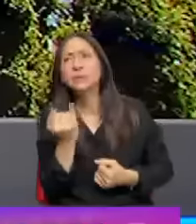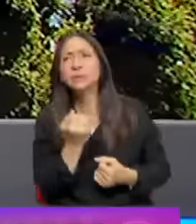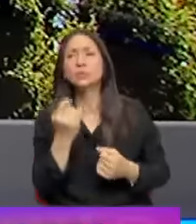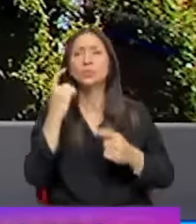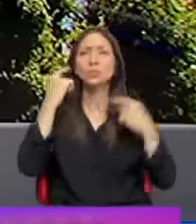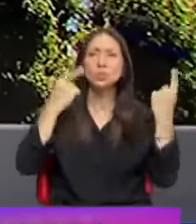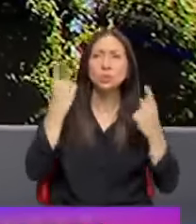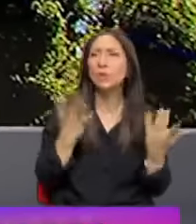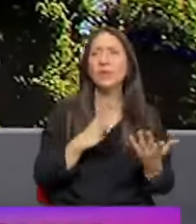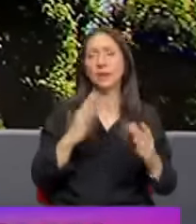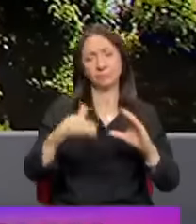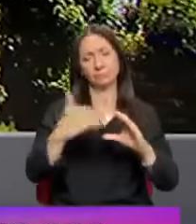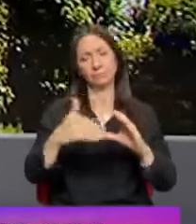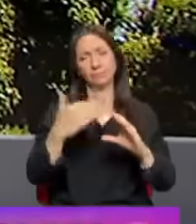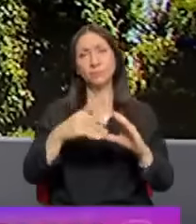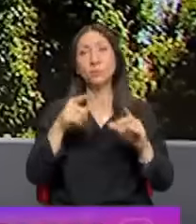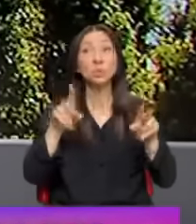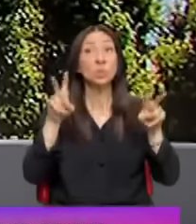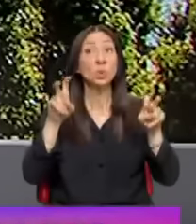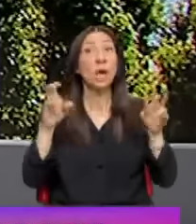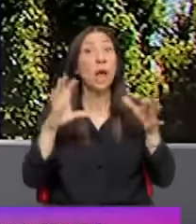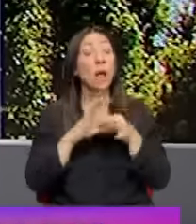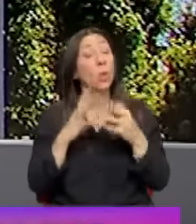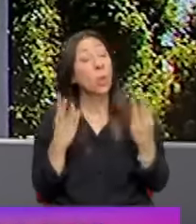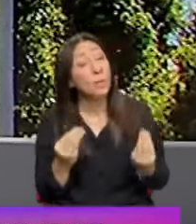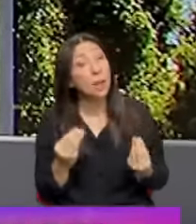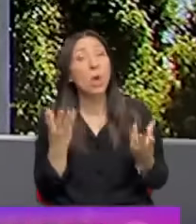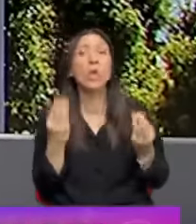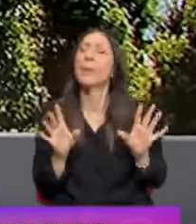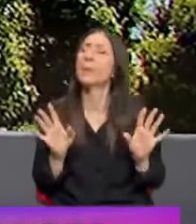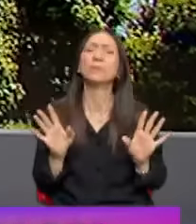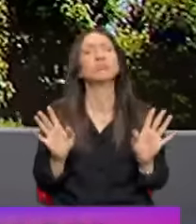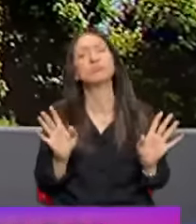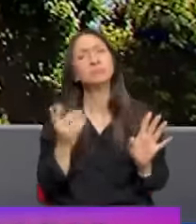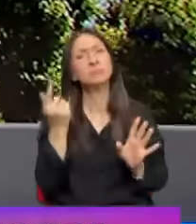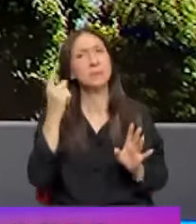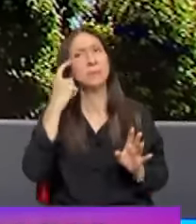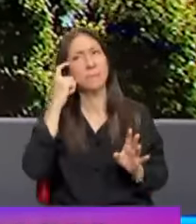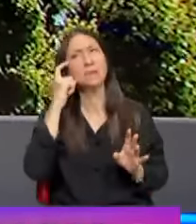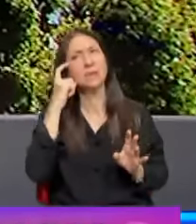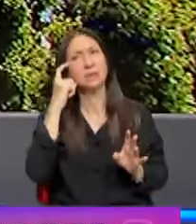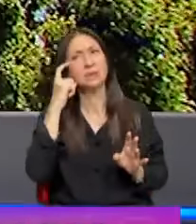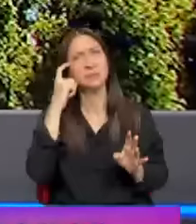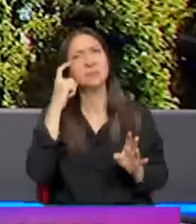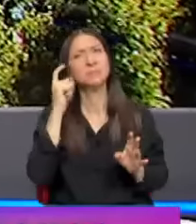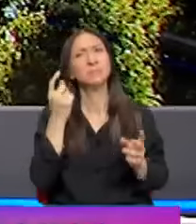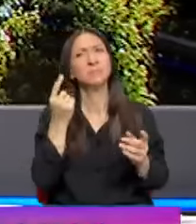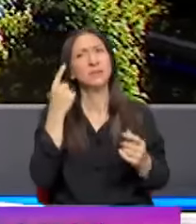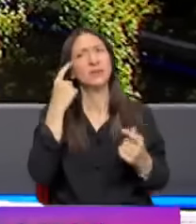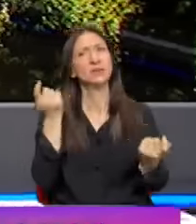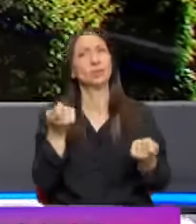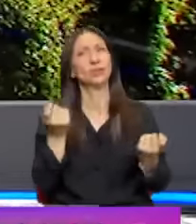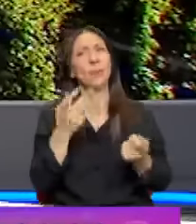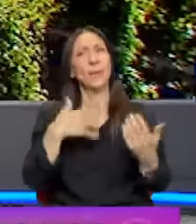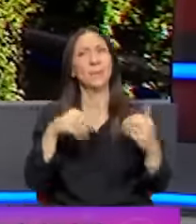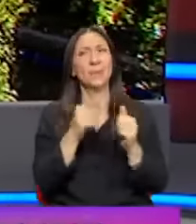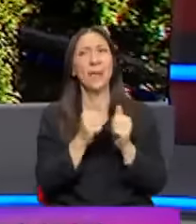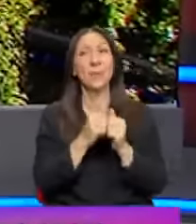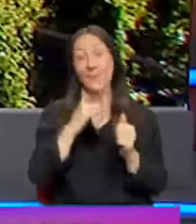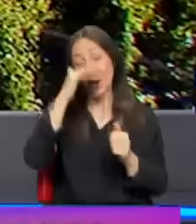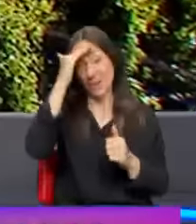eleştirilerinizi, düşüncelerinizi yazın, gönderin. Bu konuyla alakalı olabilir, olmayabilir. Biraz mantık devreye girsin. Biraz kafayı çalıştıralım hep